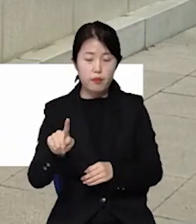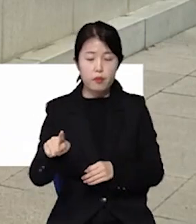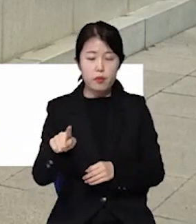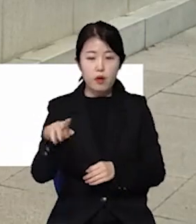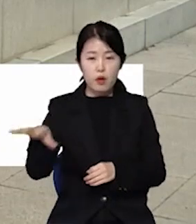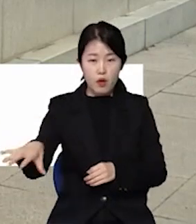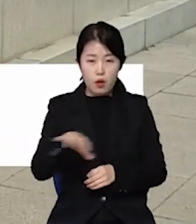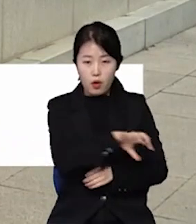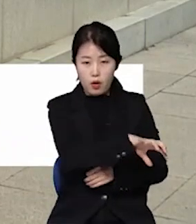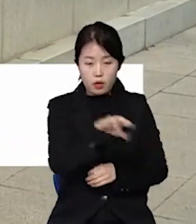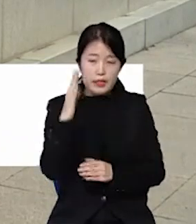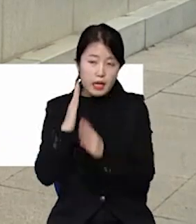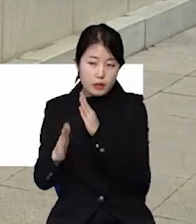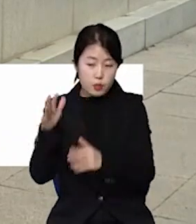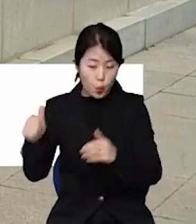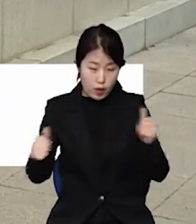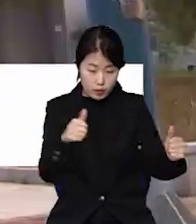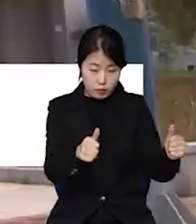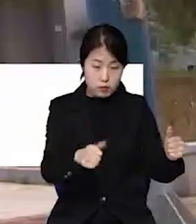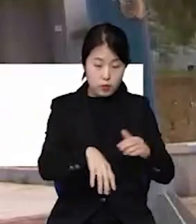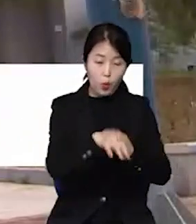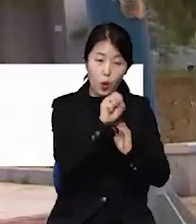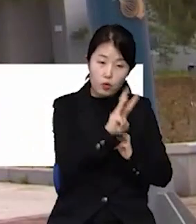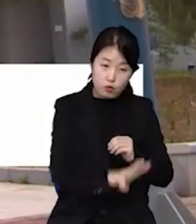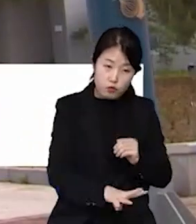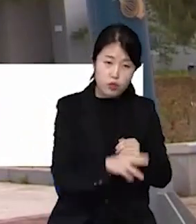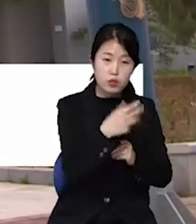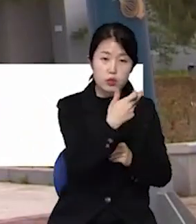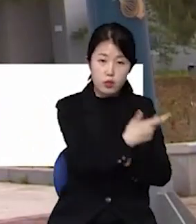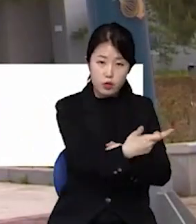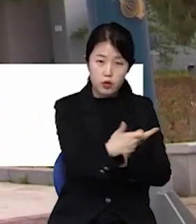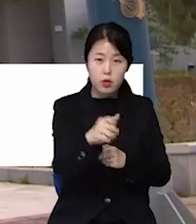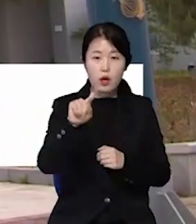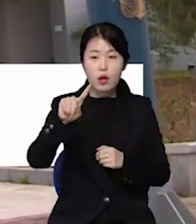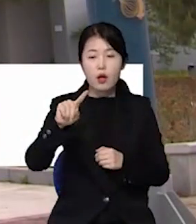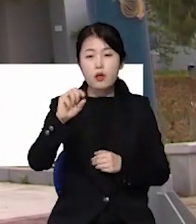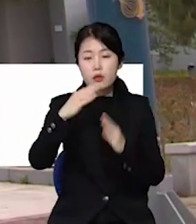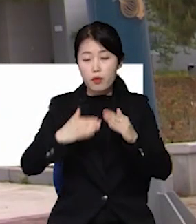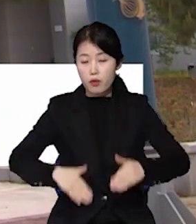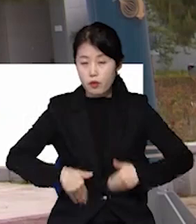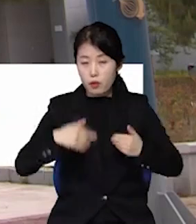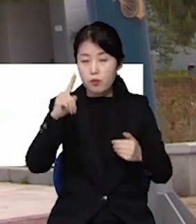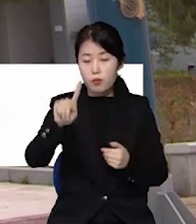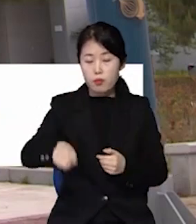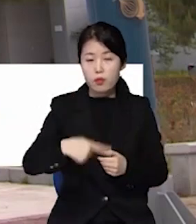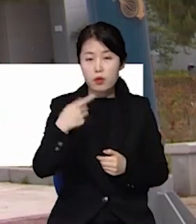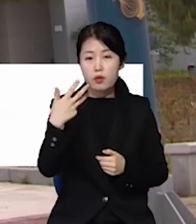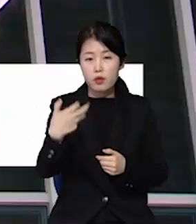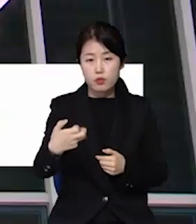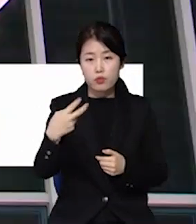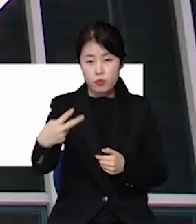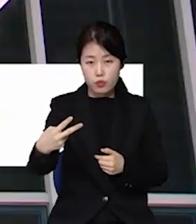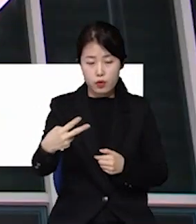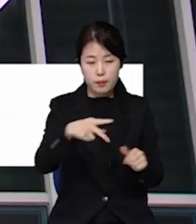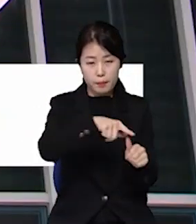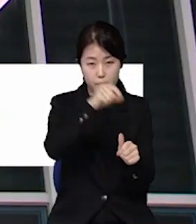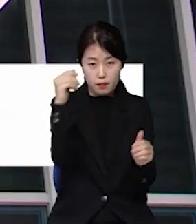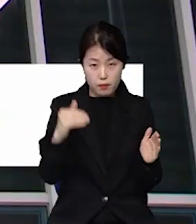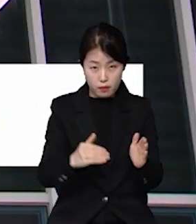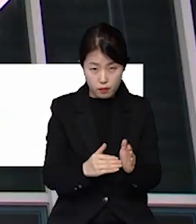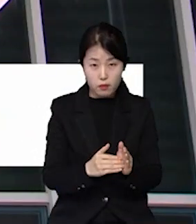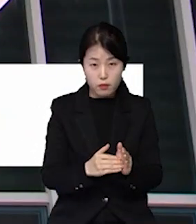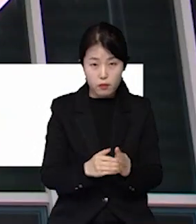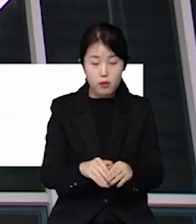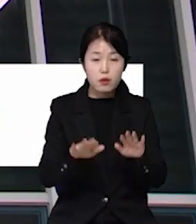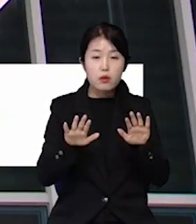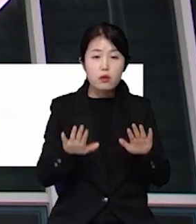선출하는 선거로 광주는 18개 조합, 전남은 182개 조합의 대표자를 선출합니다. 지난 제2회